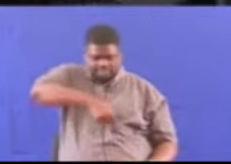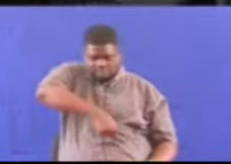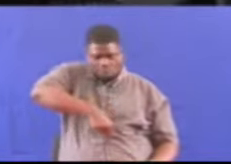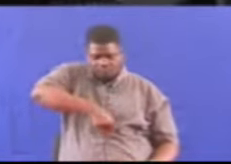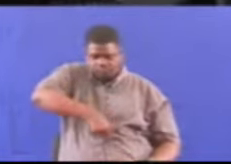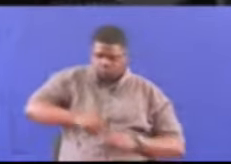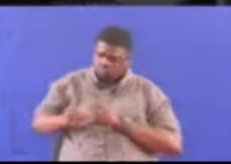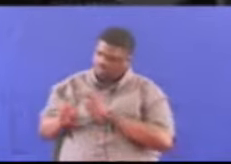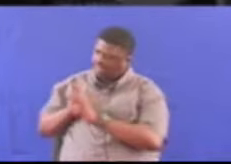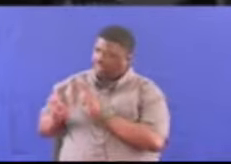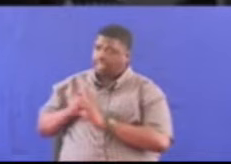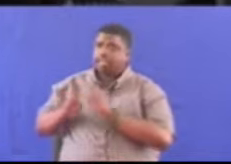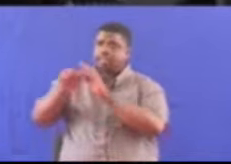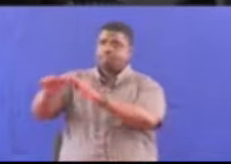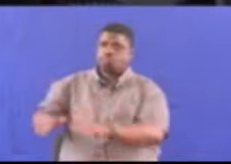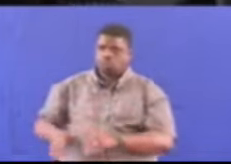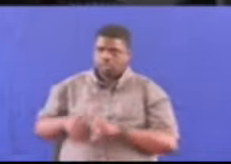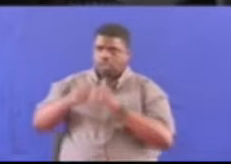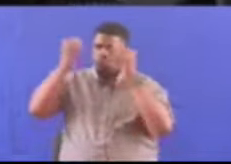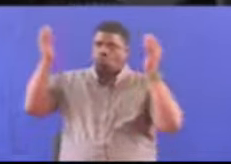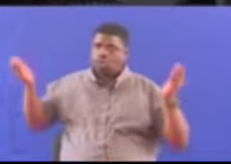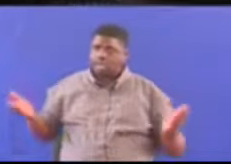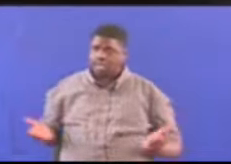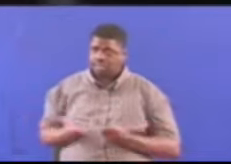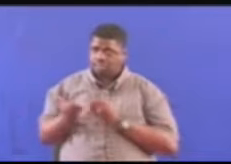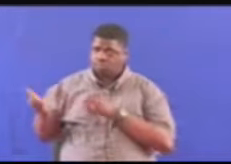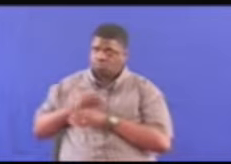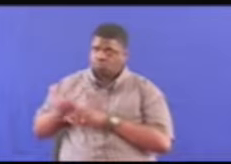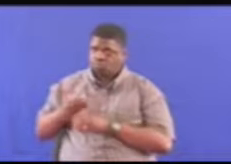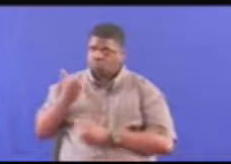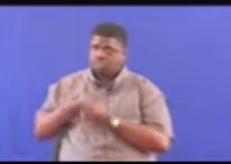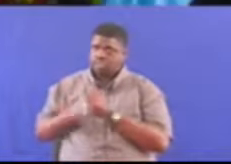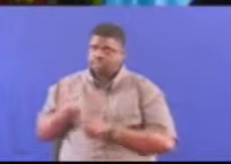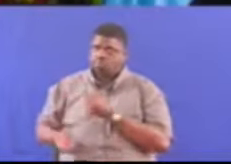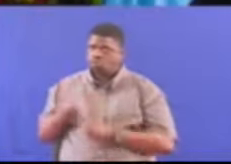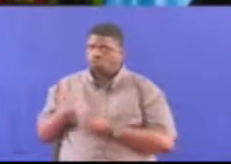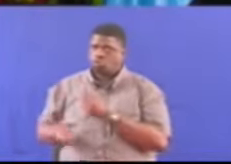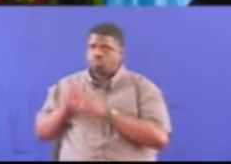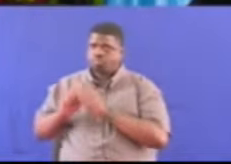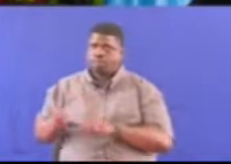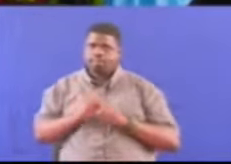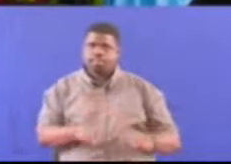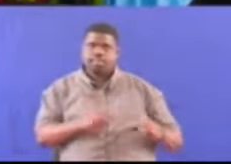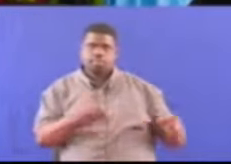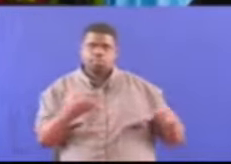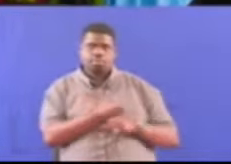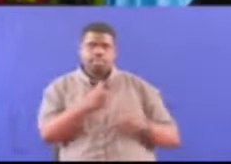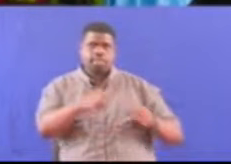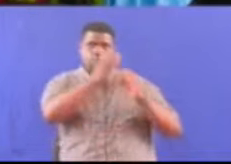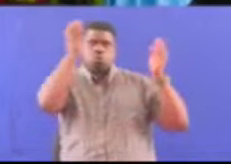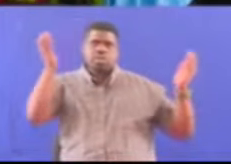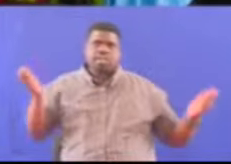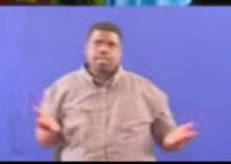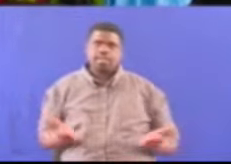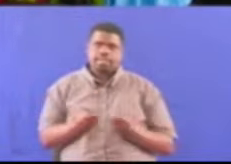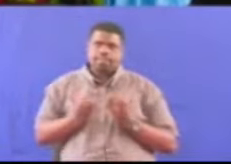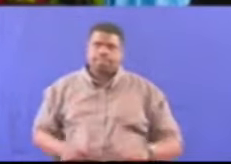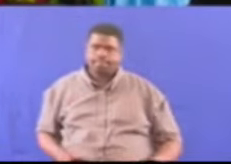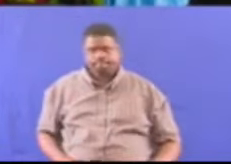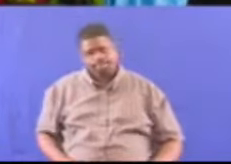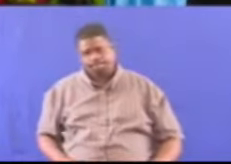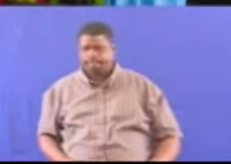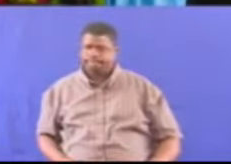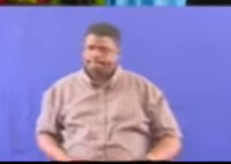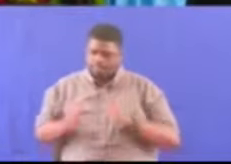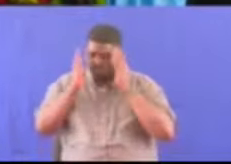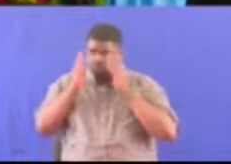ya kibunge duniani kuhusu changamoto mbalimbali zinazoikabili dunia. Mheshimiwa Waziri